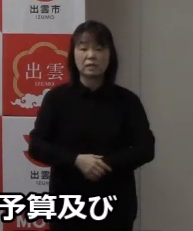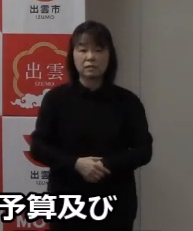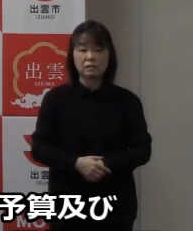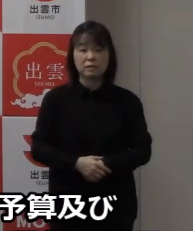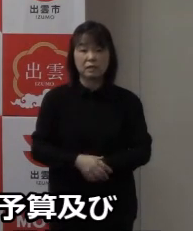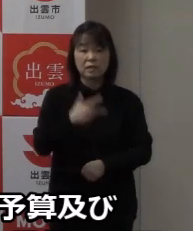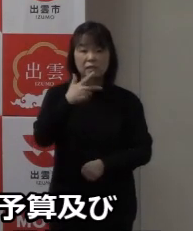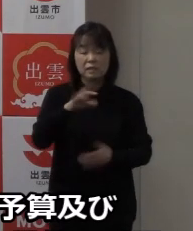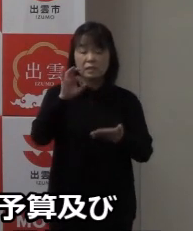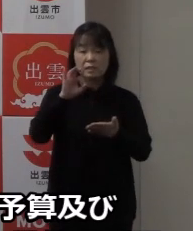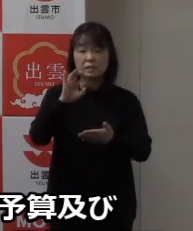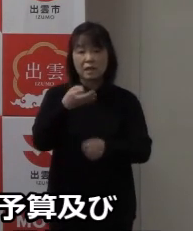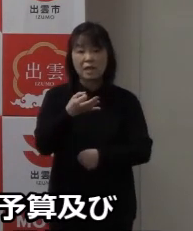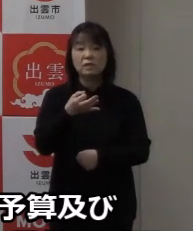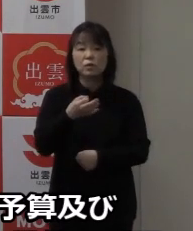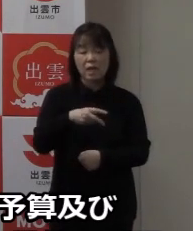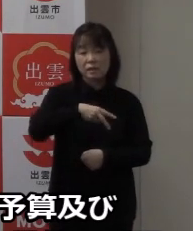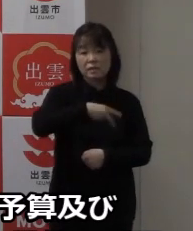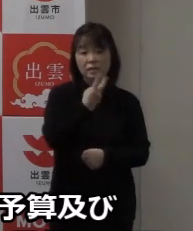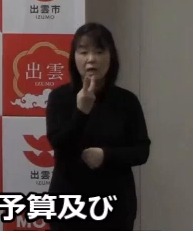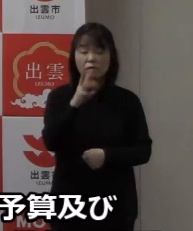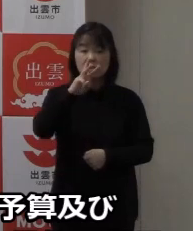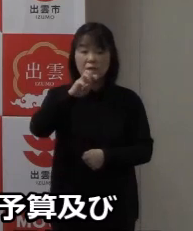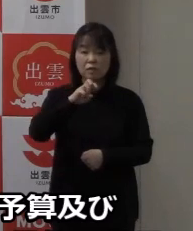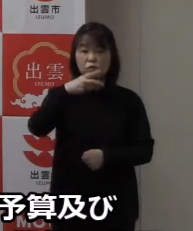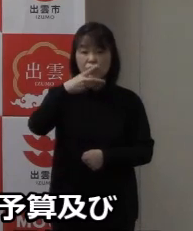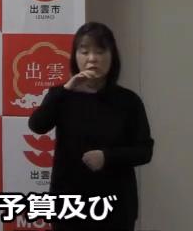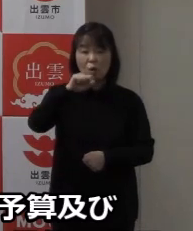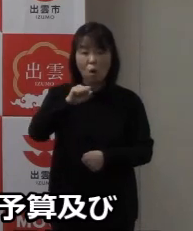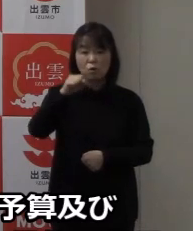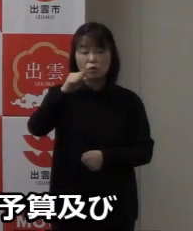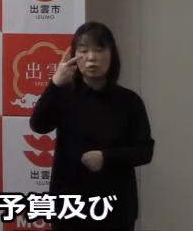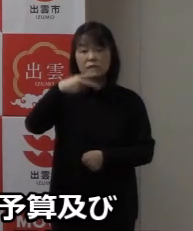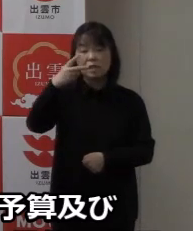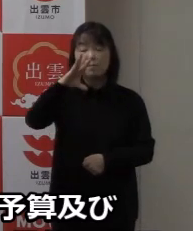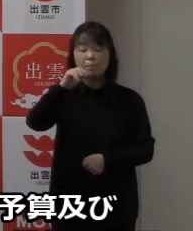市税の方は232億2000万円、